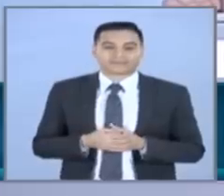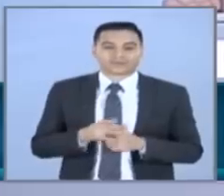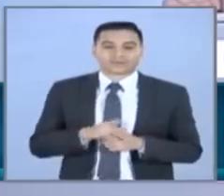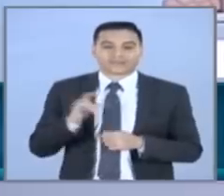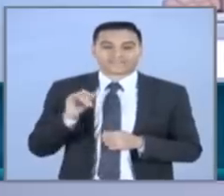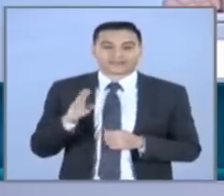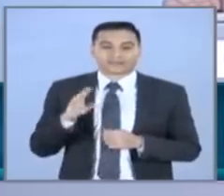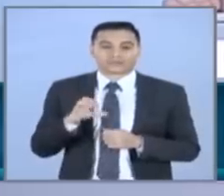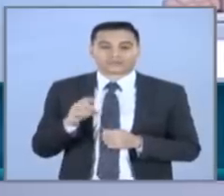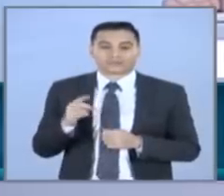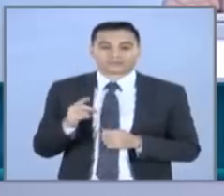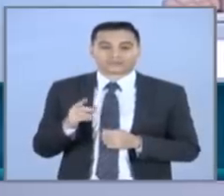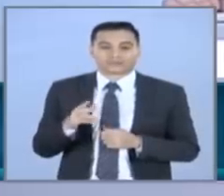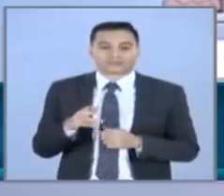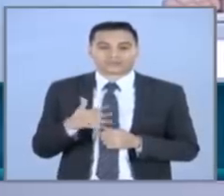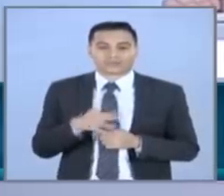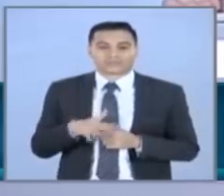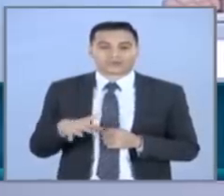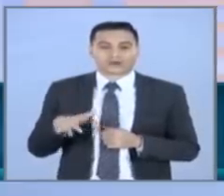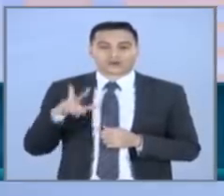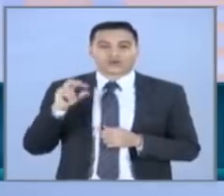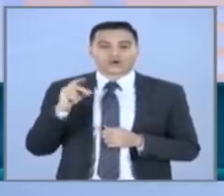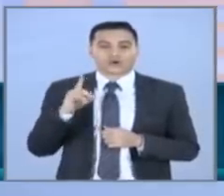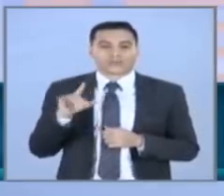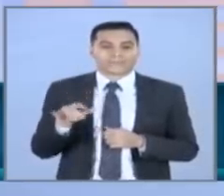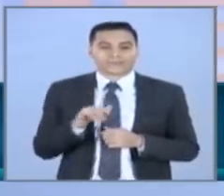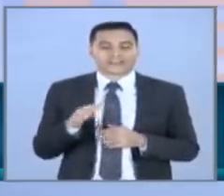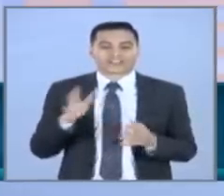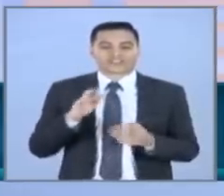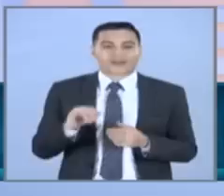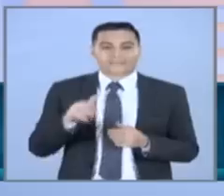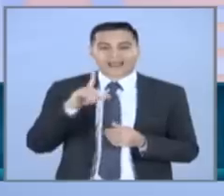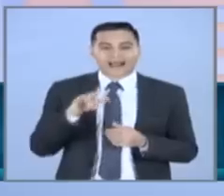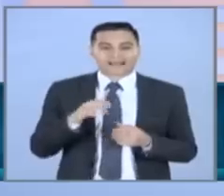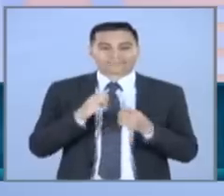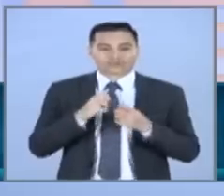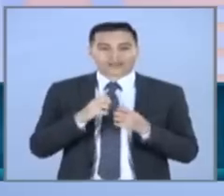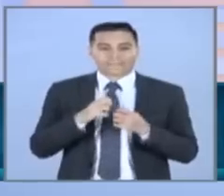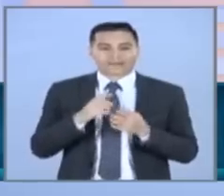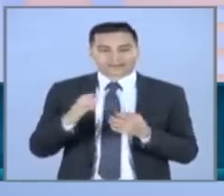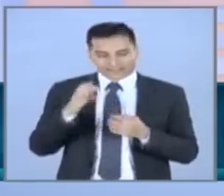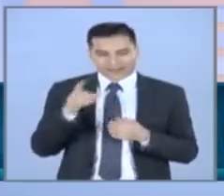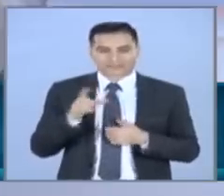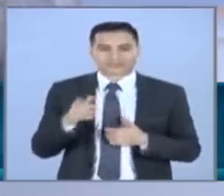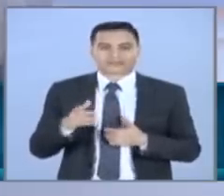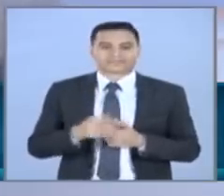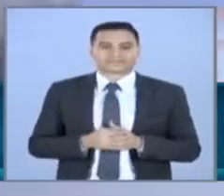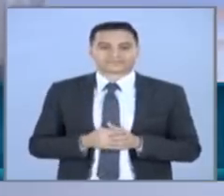دكتور فيكتور إجابتك. المحيط القطبي الشمالي أو المتجمد الشمالي. إجابة